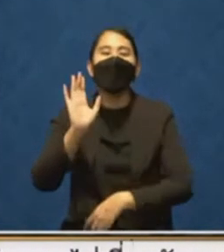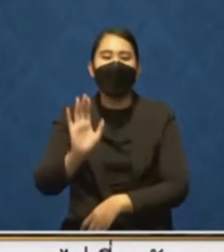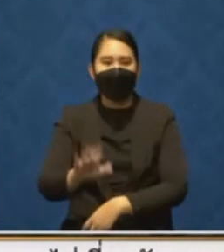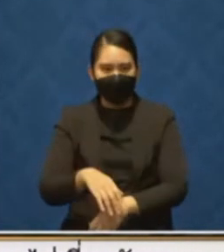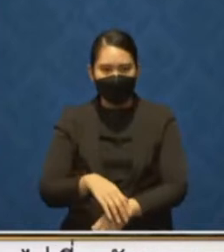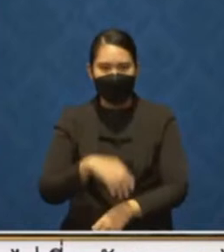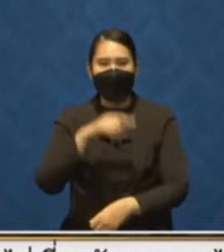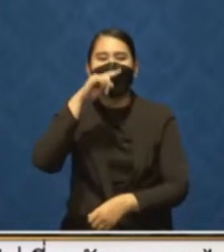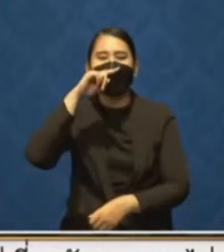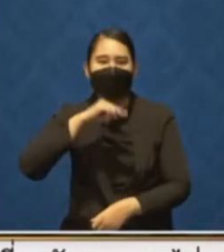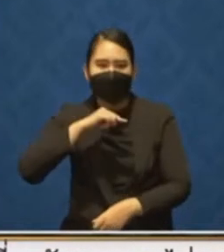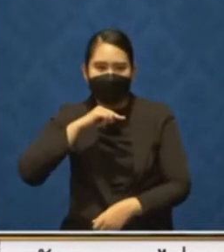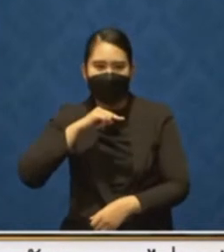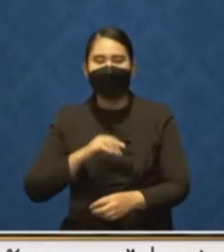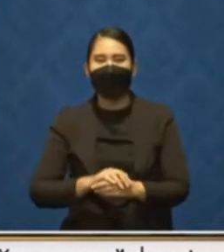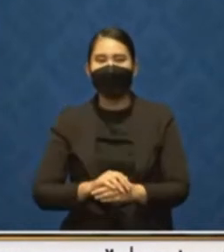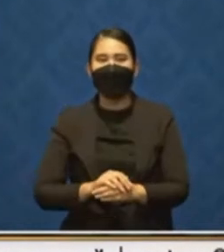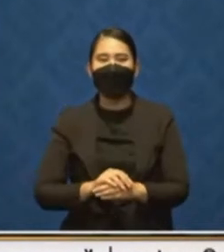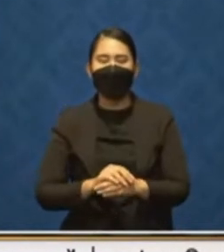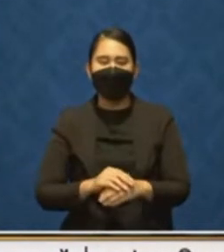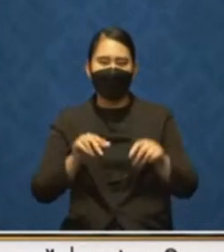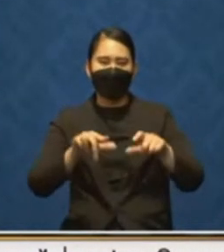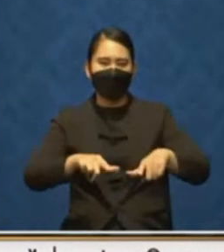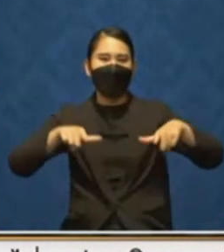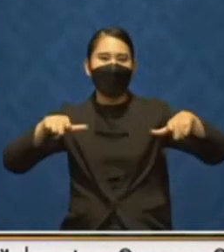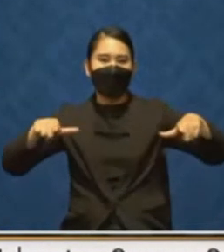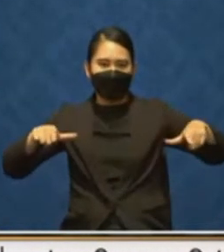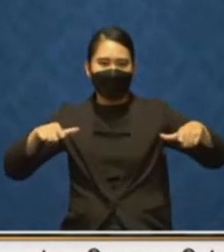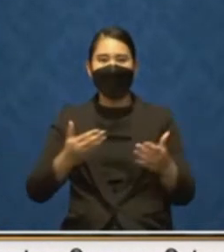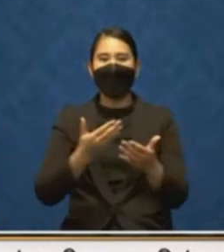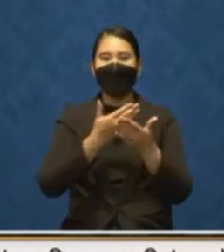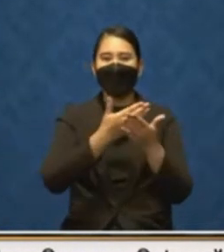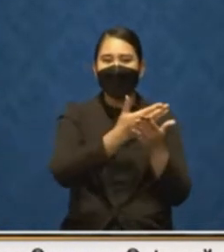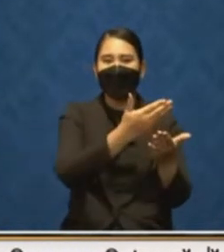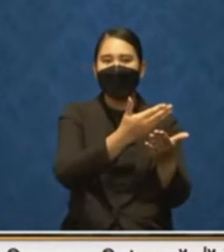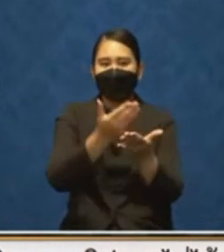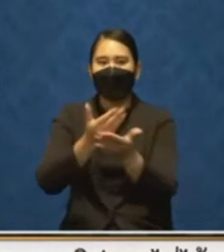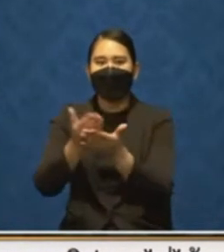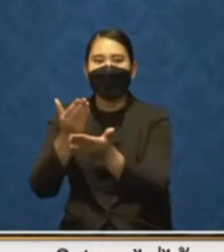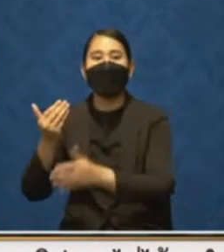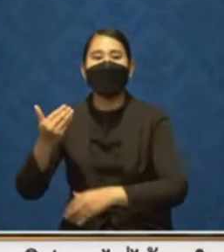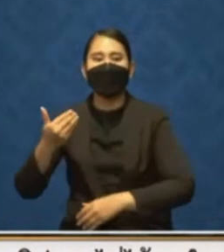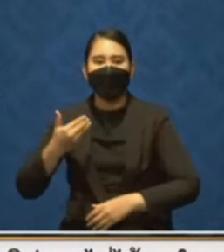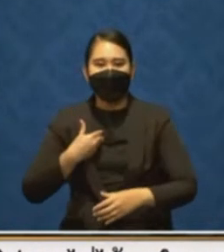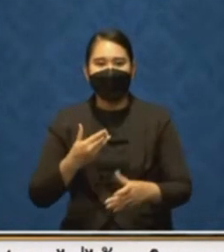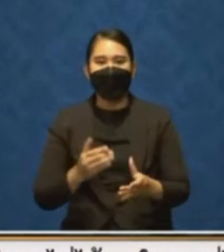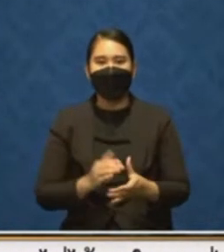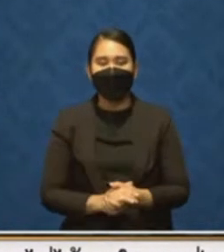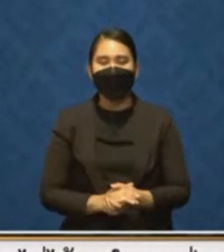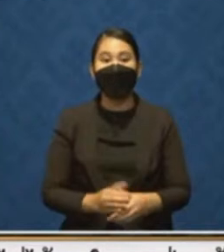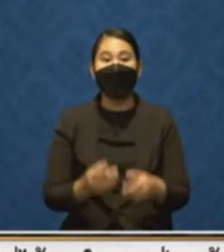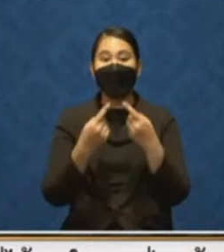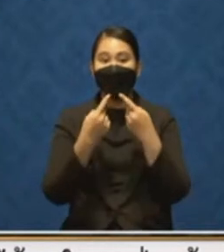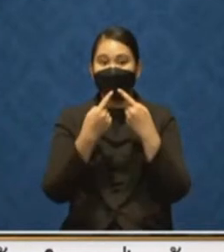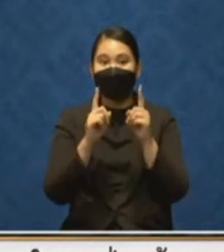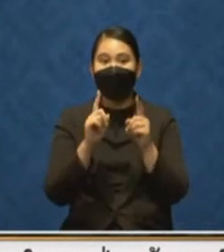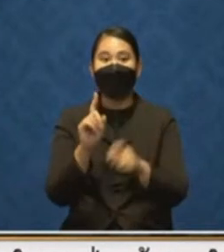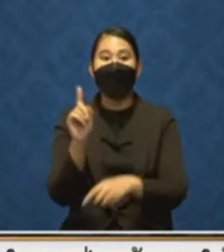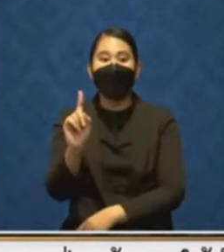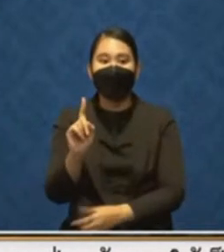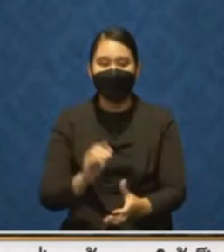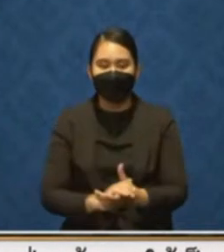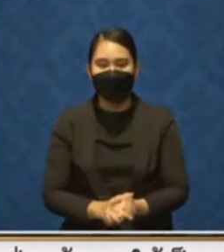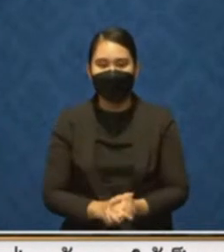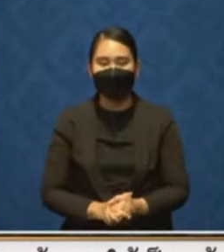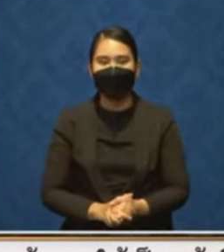มันนัดเคสมันกว้างไกลศิวิไลซ์มันไปซื้อที่เกาะนั้นก่อนนี้ก็ซื้อก็มาแล้วแต่ถ้าประธานครับ